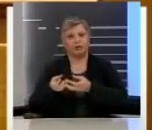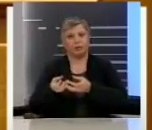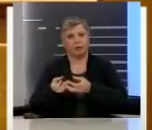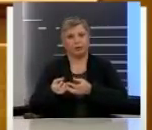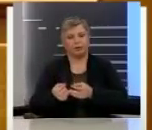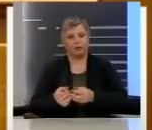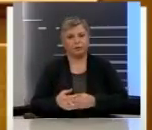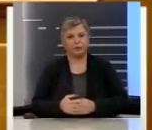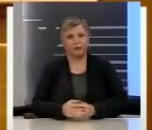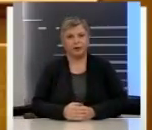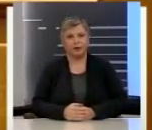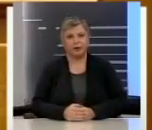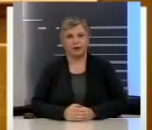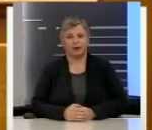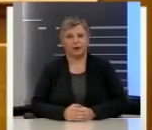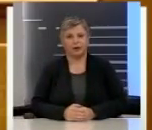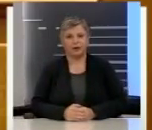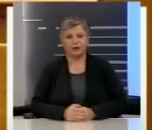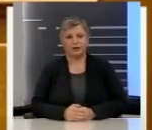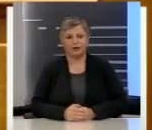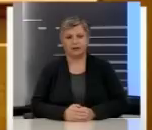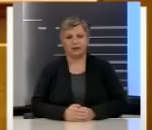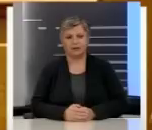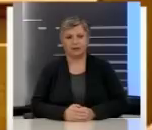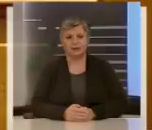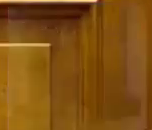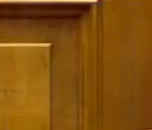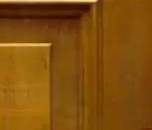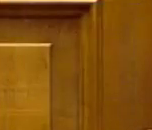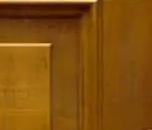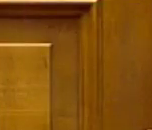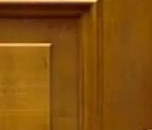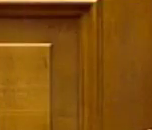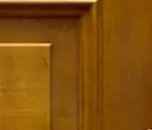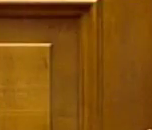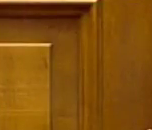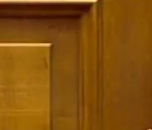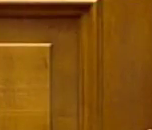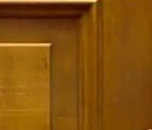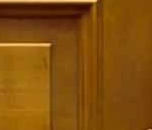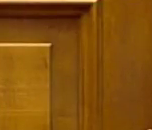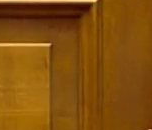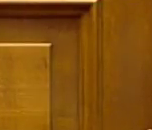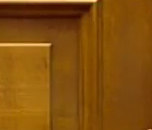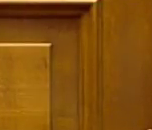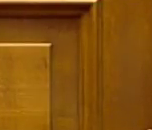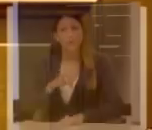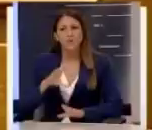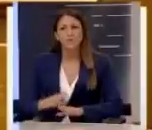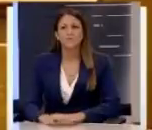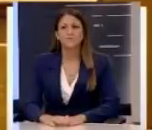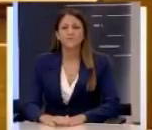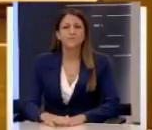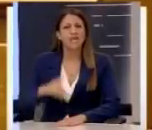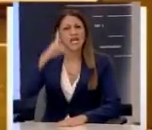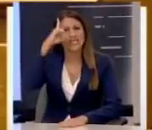Γνωρίζω καλά, κυρίες και κύριοι βουλευτές, ότι τα βήματα πρέπει να γίνουν στον τομέα των δικαιωμάτων είναι ακόμα